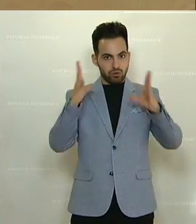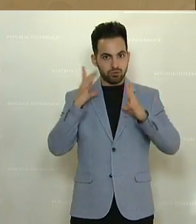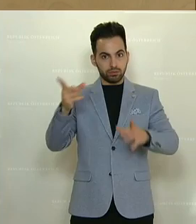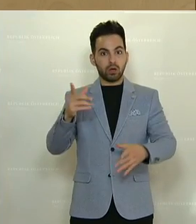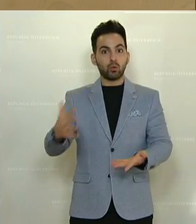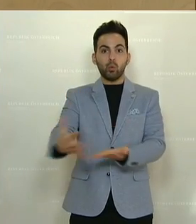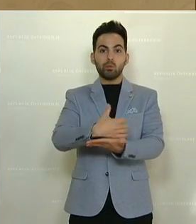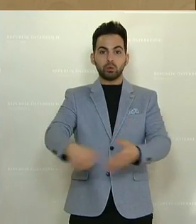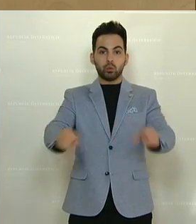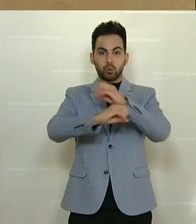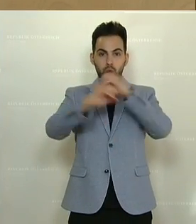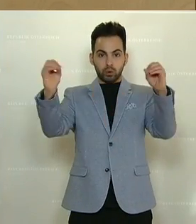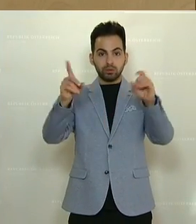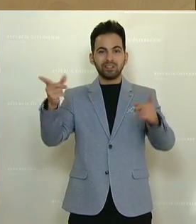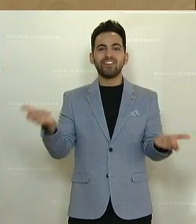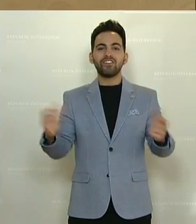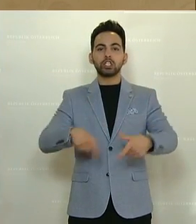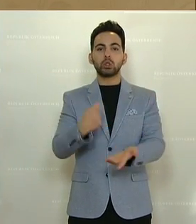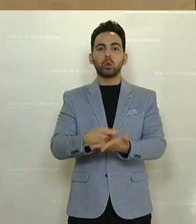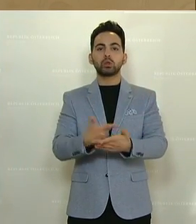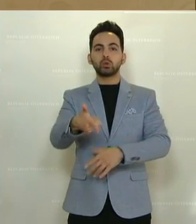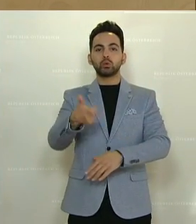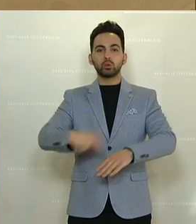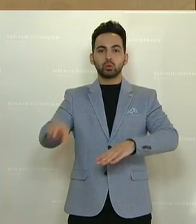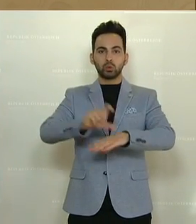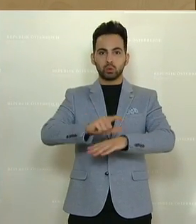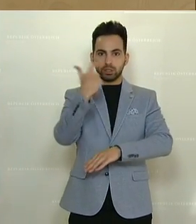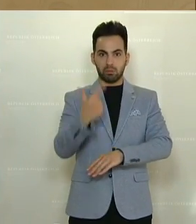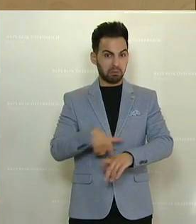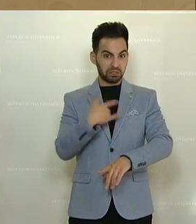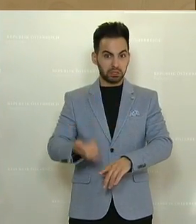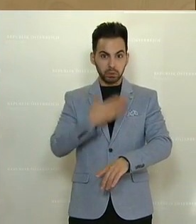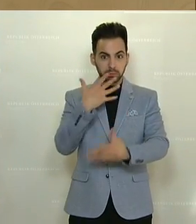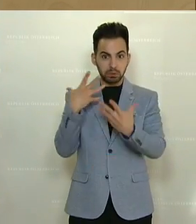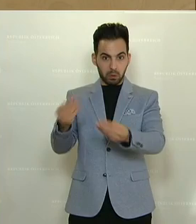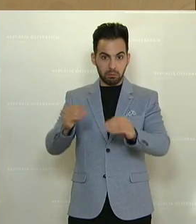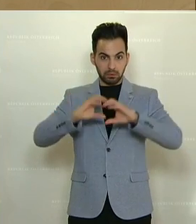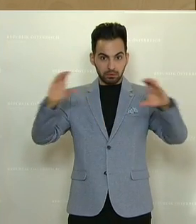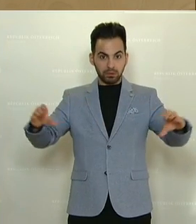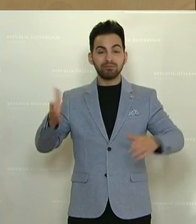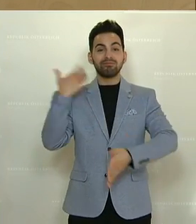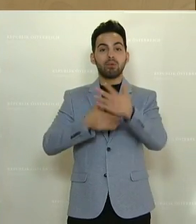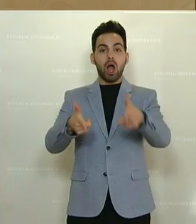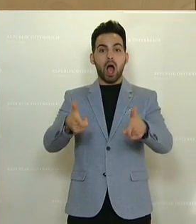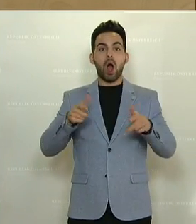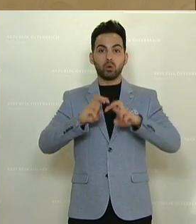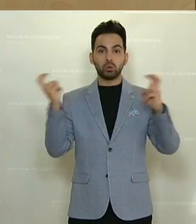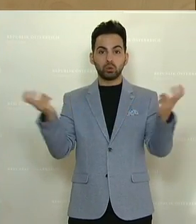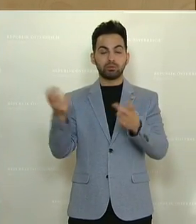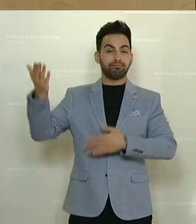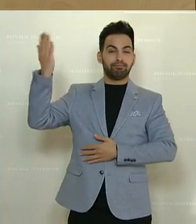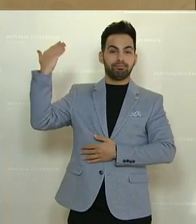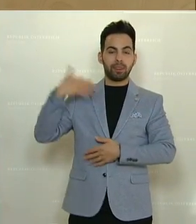Keine Umsätze, aber vom versprochenen Fixkostenzuschuss 2 dennoch keine Spur. Ich habe Sie schon in den Ausschüssen im Vorjahr, Frau